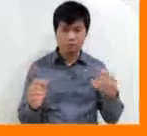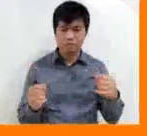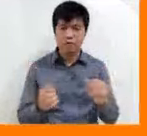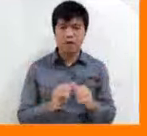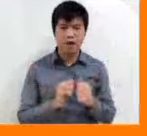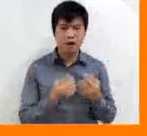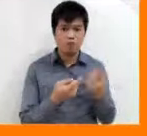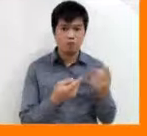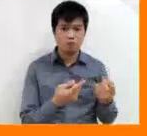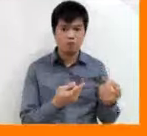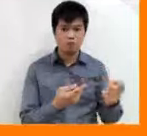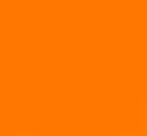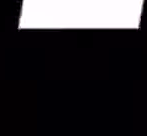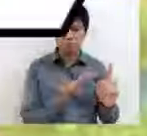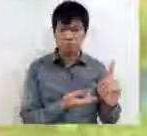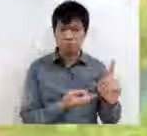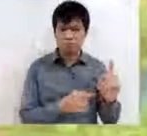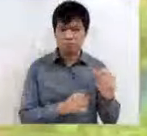ni Castelvi?